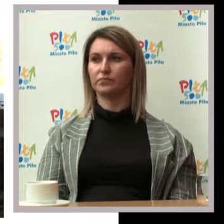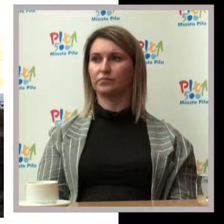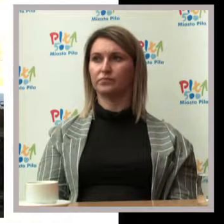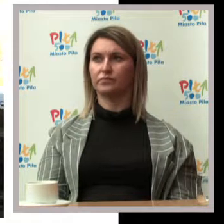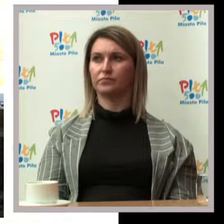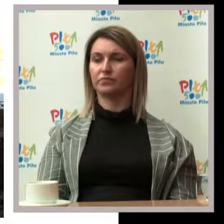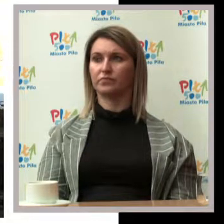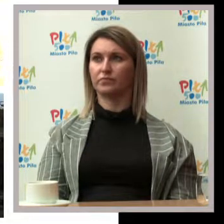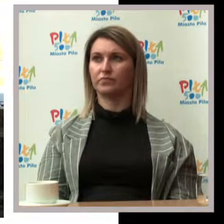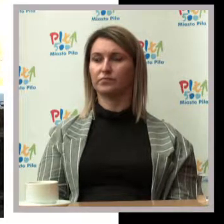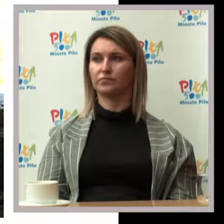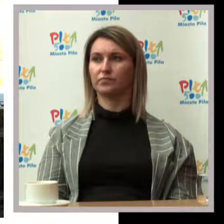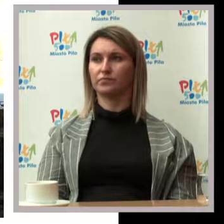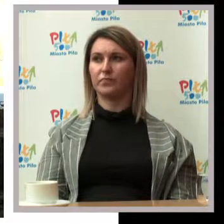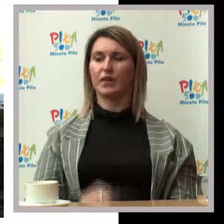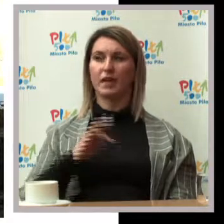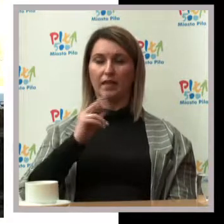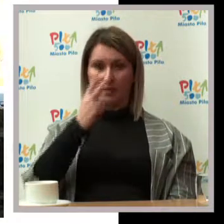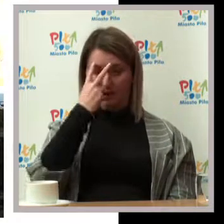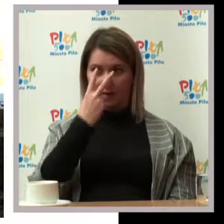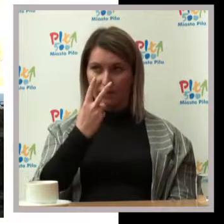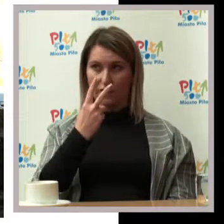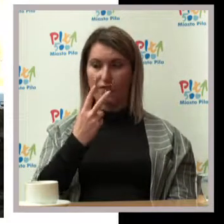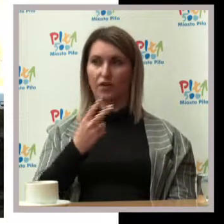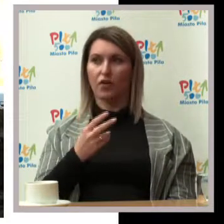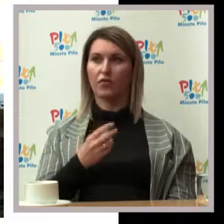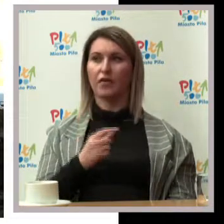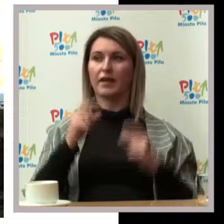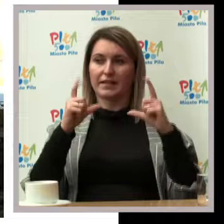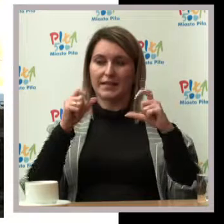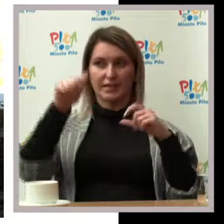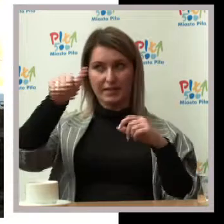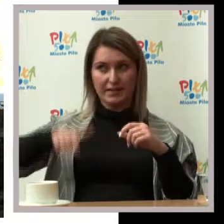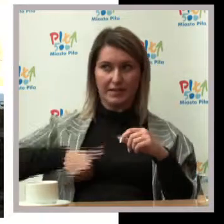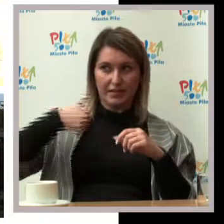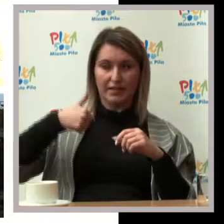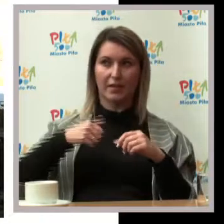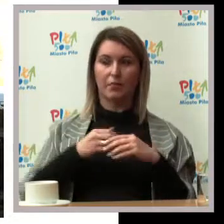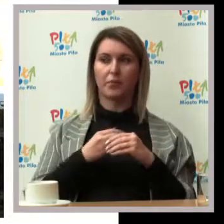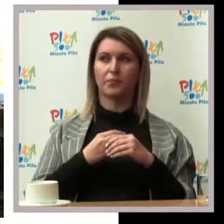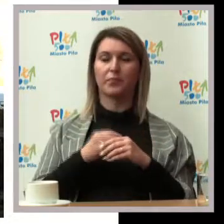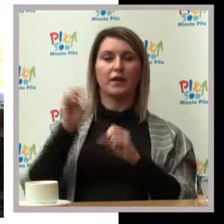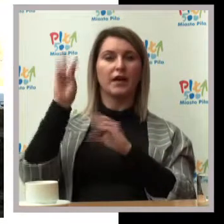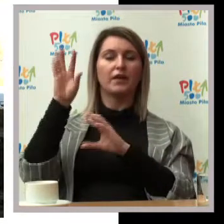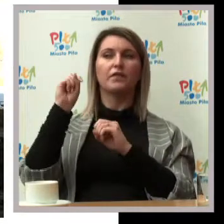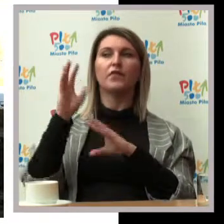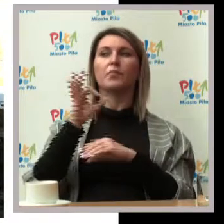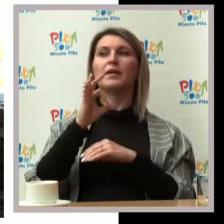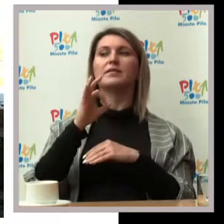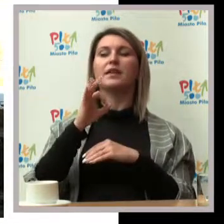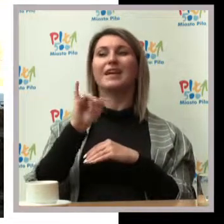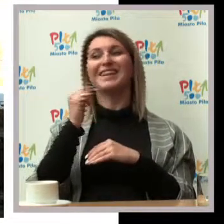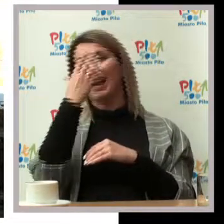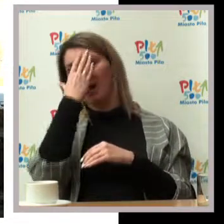w tym zakresie. Tak wygląda w tej chwili, myślę, że to jest z zeszłego tygodnia, informacja o